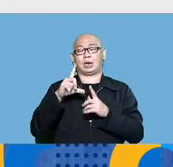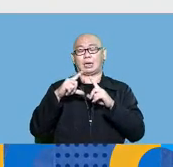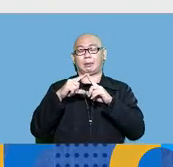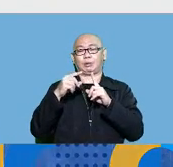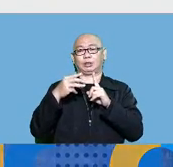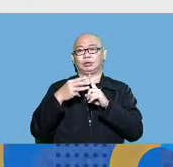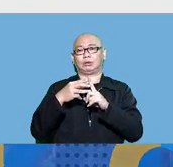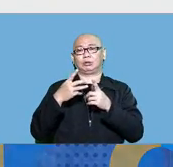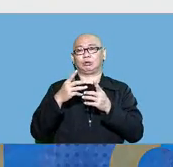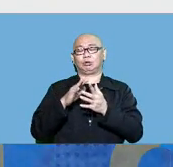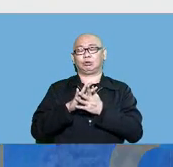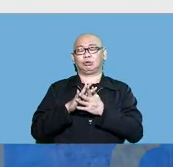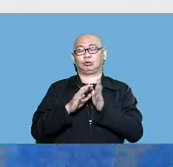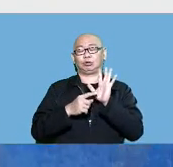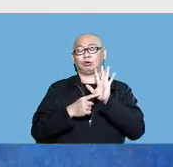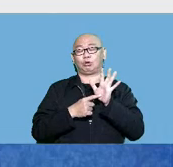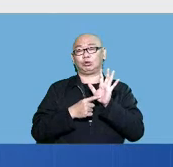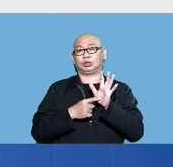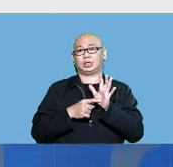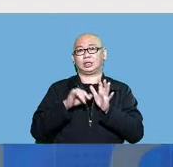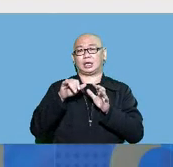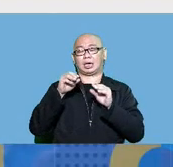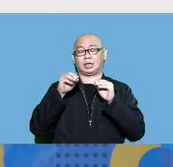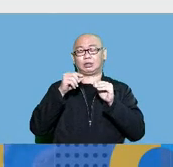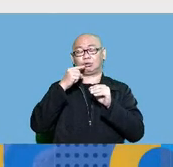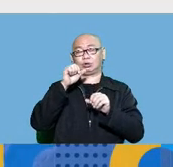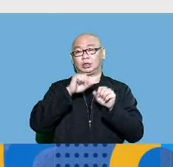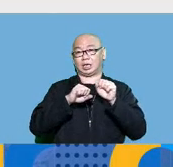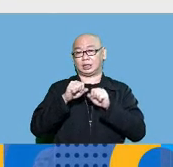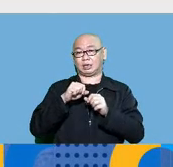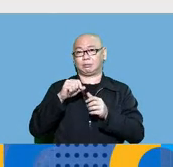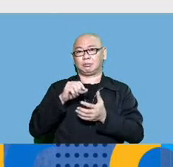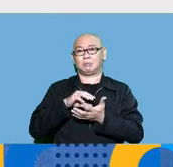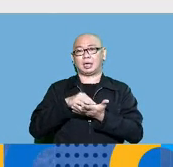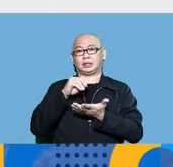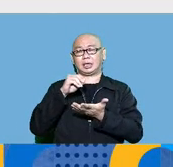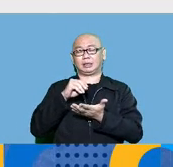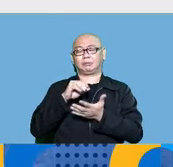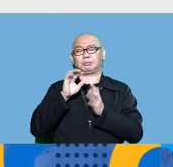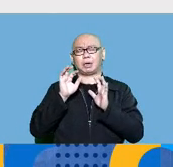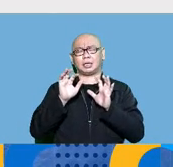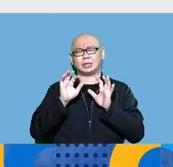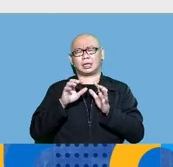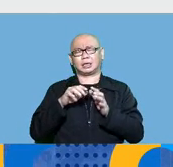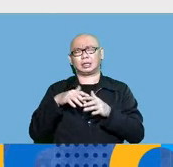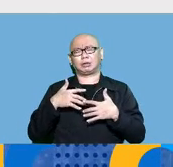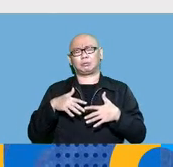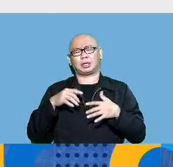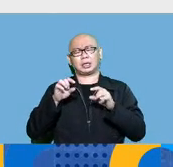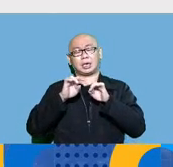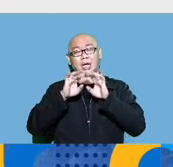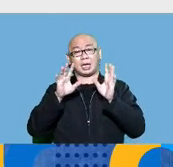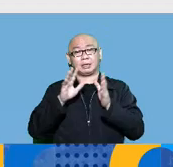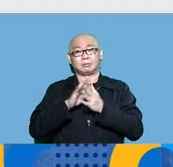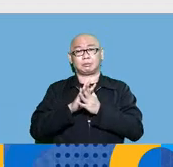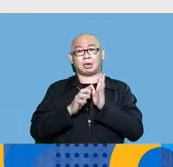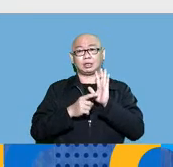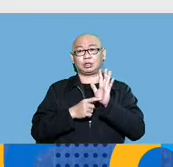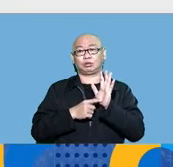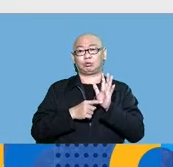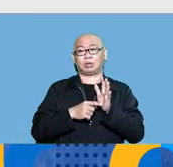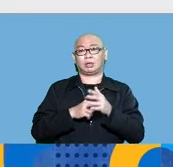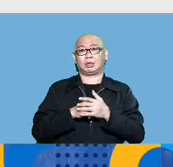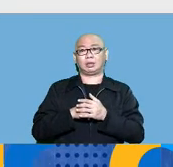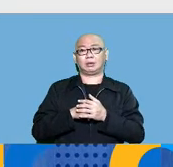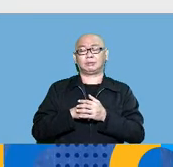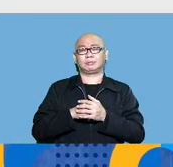kami dosen pengampu bahwa itu untuk kegiatan belajar gitu. Ada banyak kelemahan lain, misalnya mahasiswa sering mengalami kendala hewan-hewan